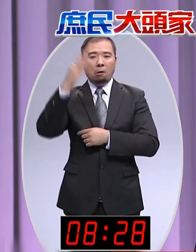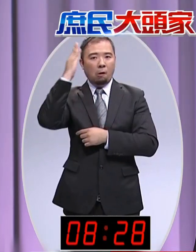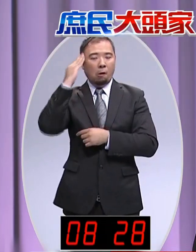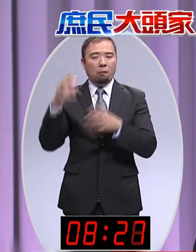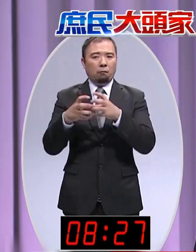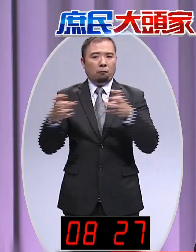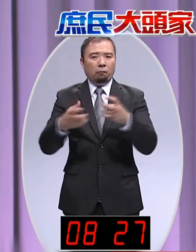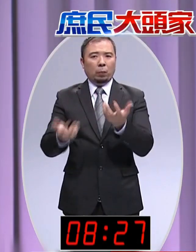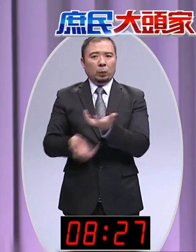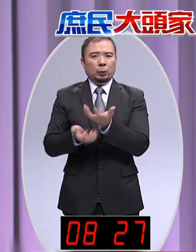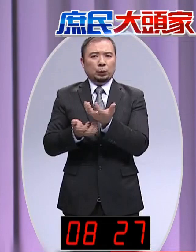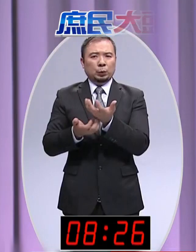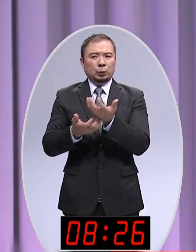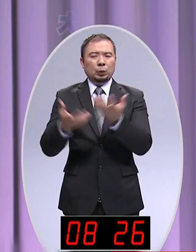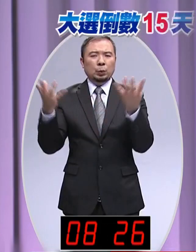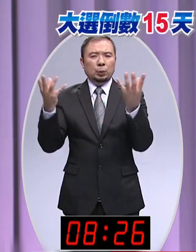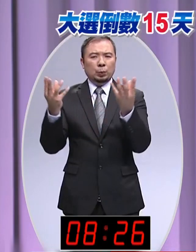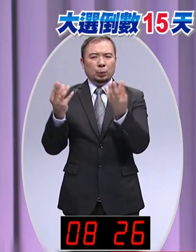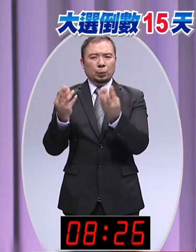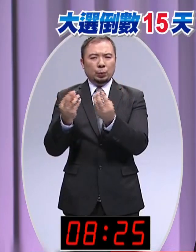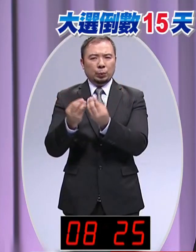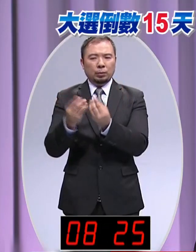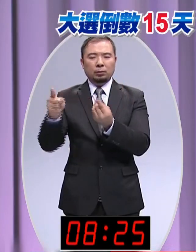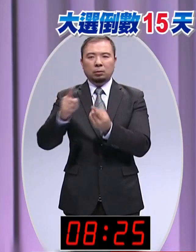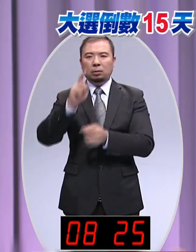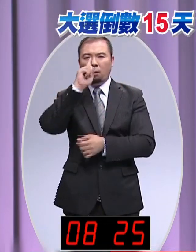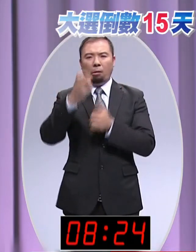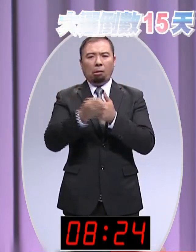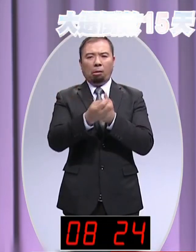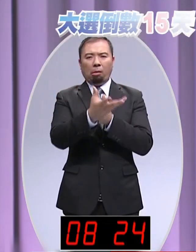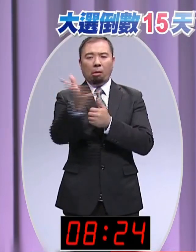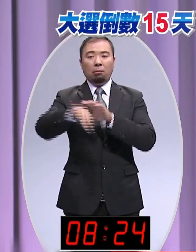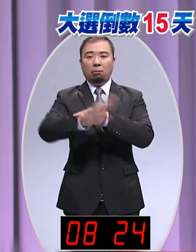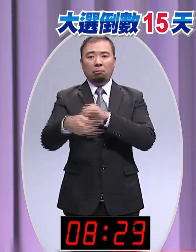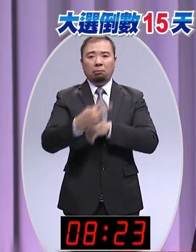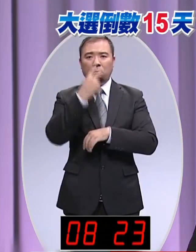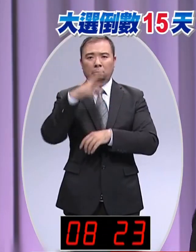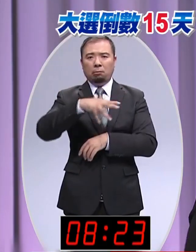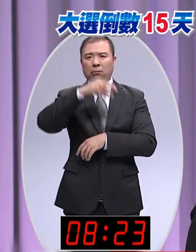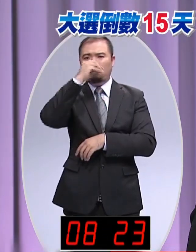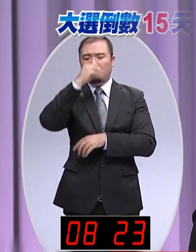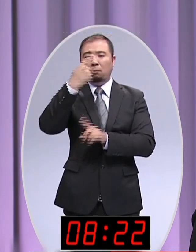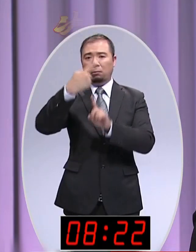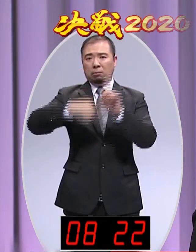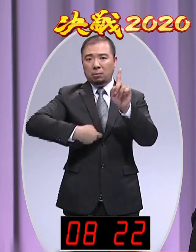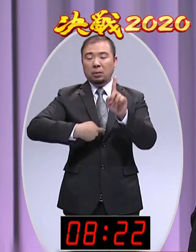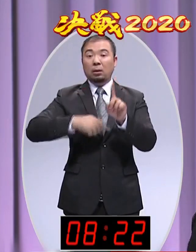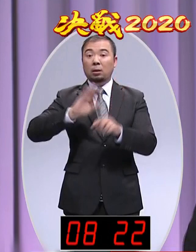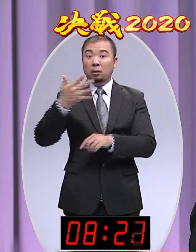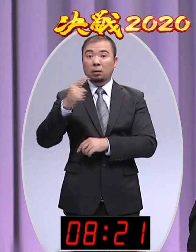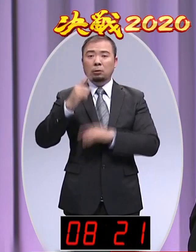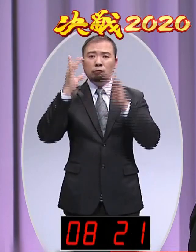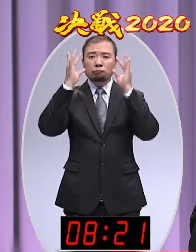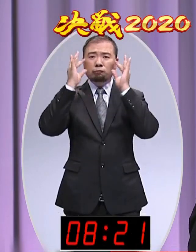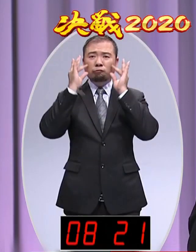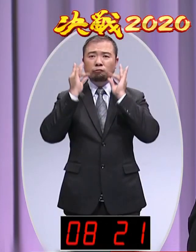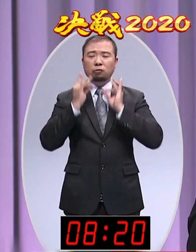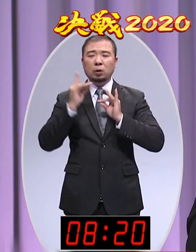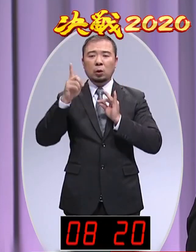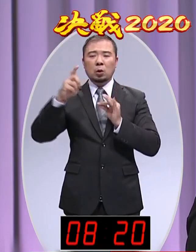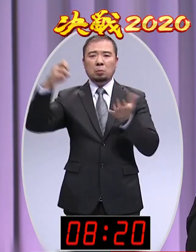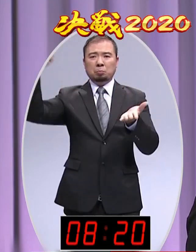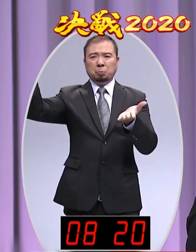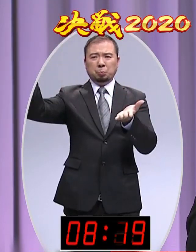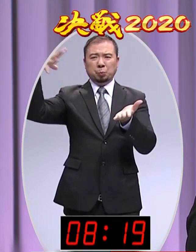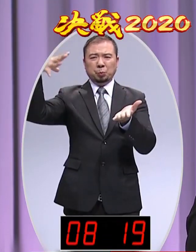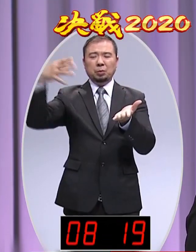个燃煤，让空污的情况可以改善。夏天我们可以用光电，因为日光很强，这就是绿能嘛，不